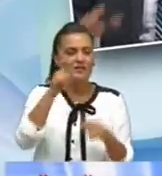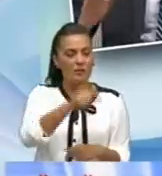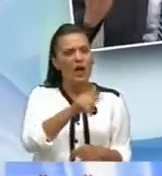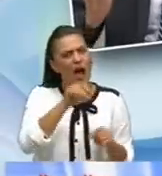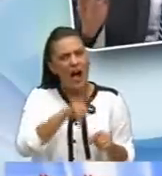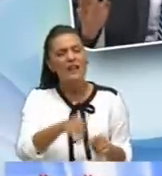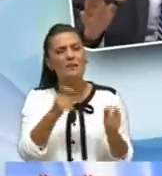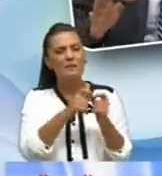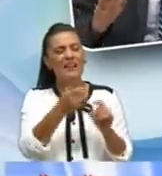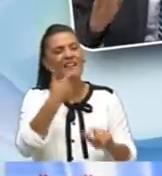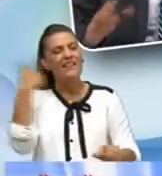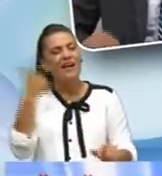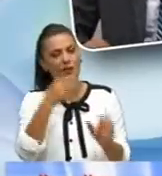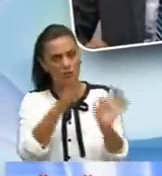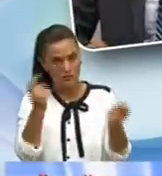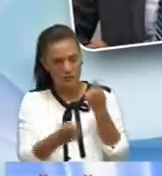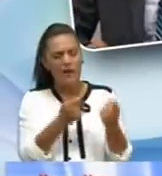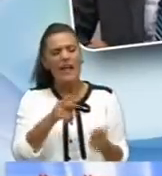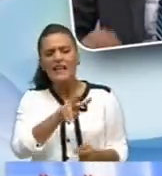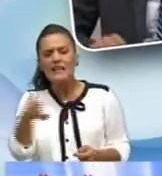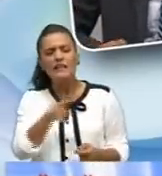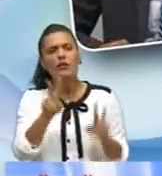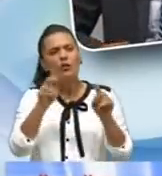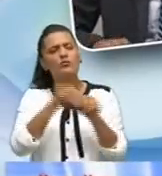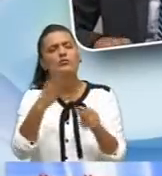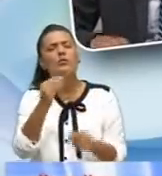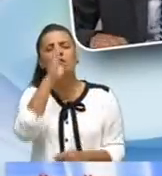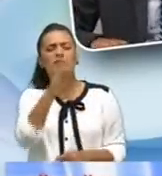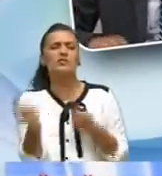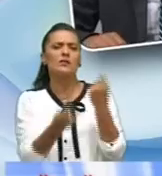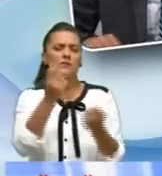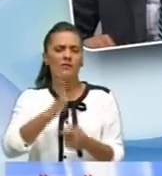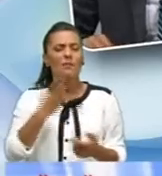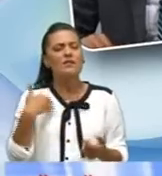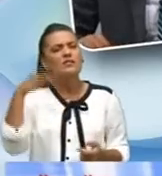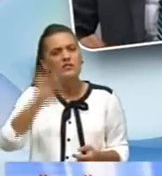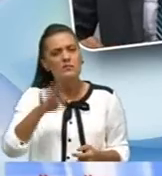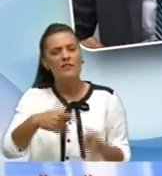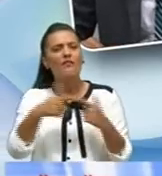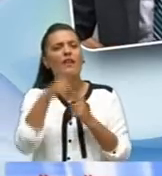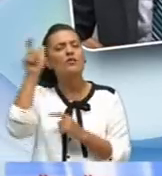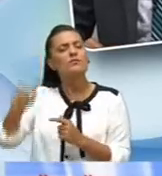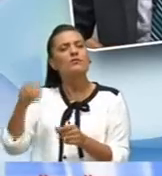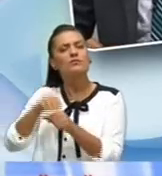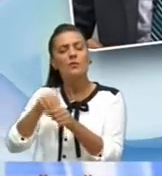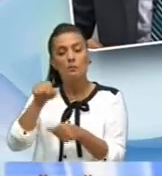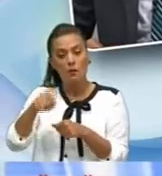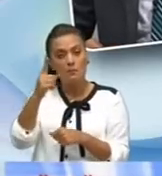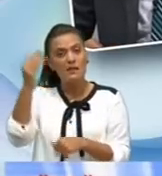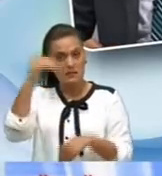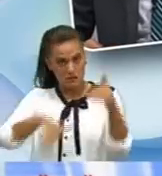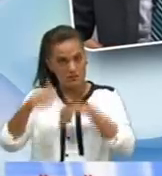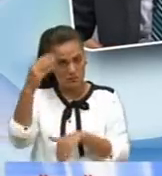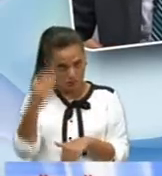düzenliyorsunuz. Yani her iki konuda da çok ciddi çalışmalarımız var. Ama şu anda işte federasyonda da eğer böyle bir seçim söz